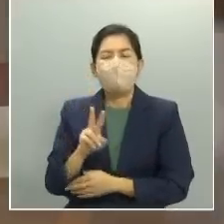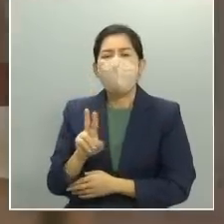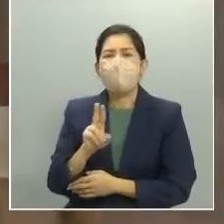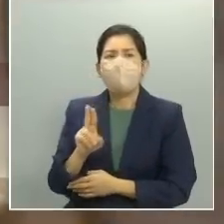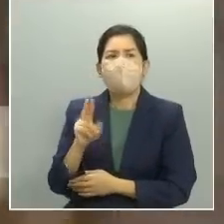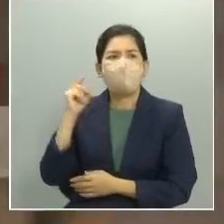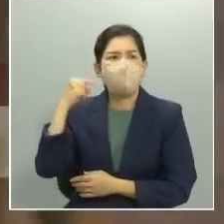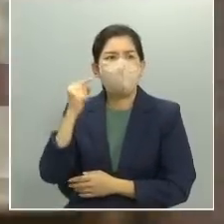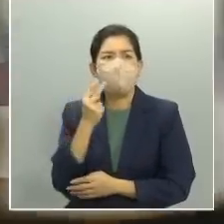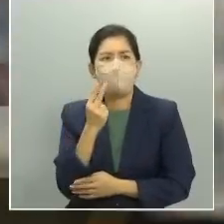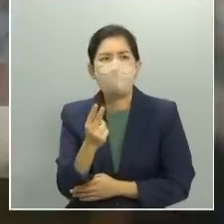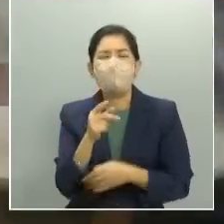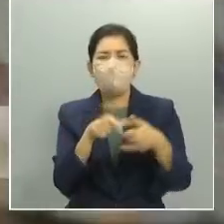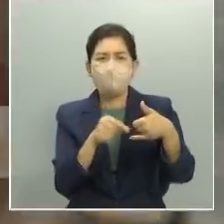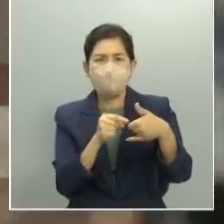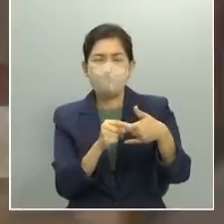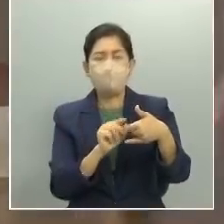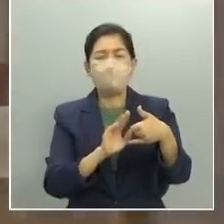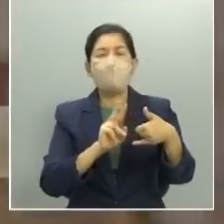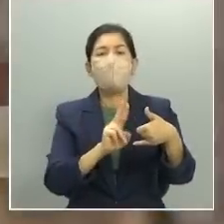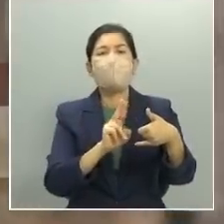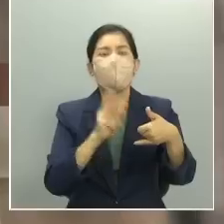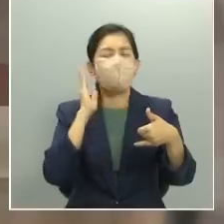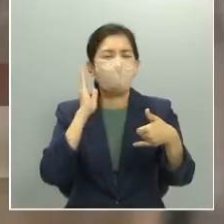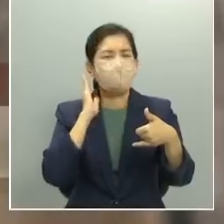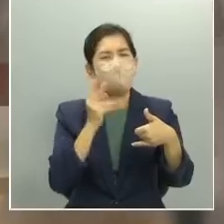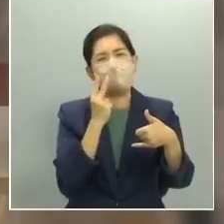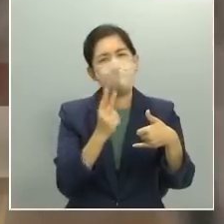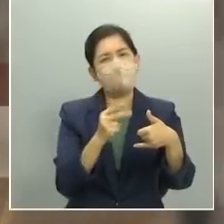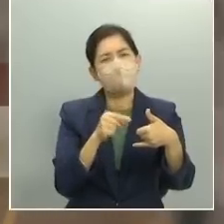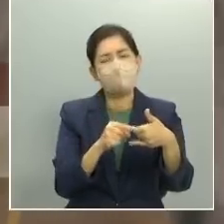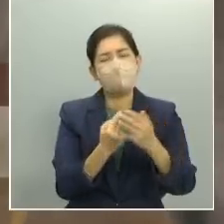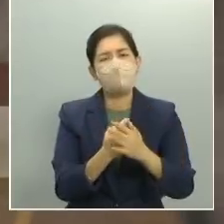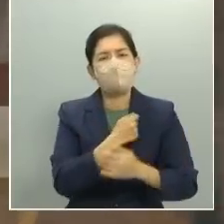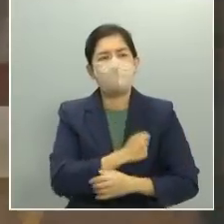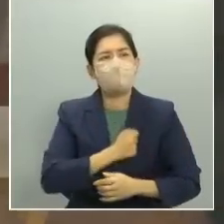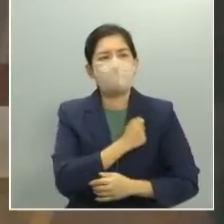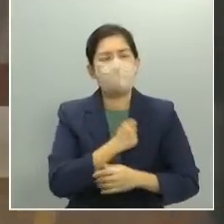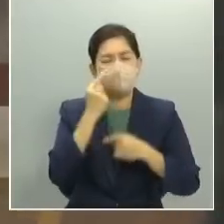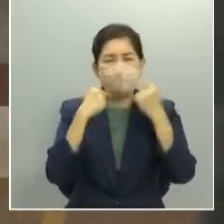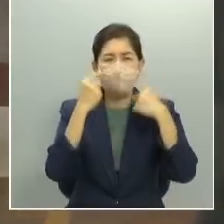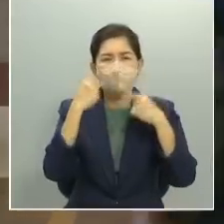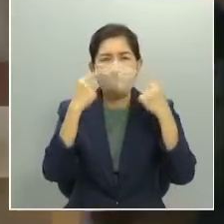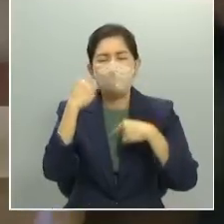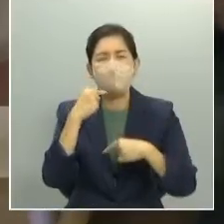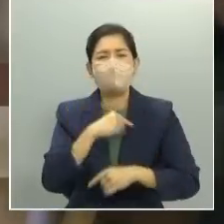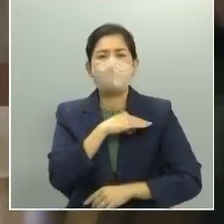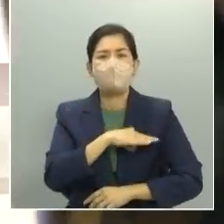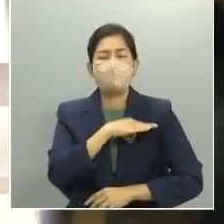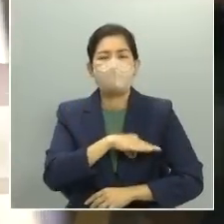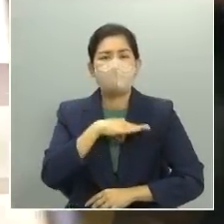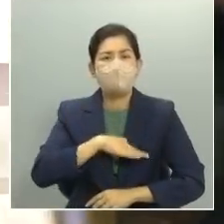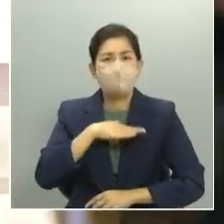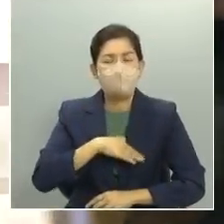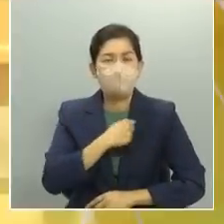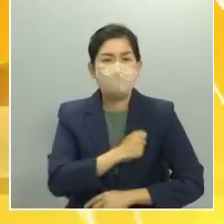สัตหีบทันทีที่เห็นร่างเข่าทรุดนั่งร้องไห้แทบขาดใจเลยนะคะคือพูดไม่ออกเลยบอกว่าแฟนมารับ